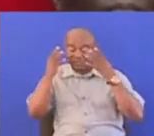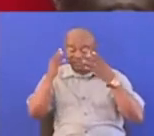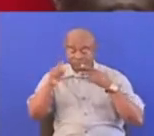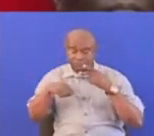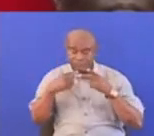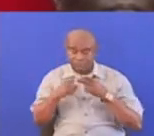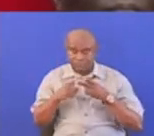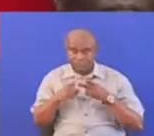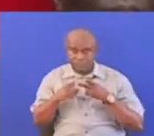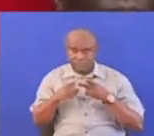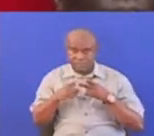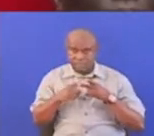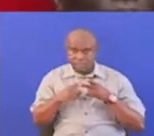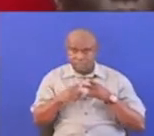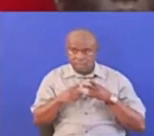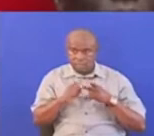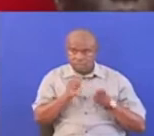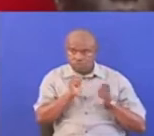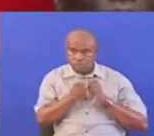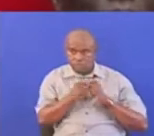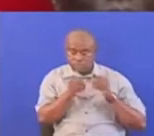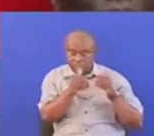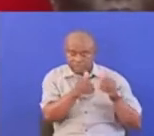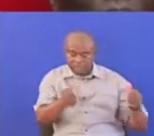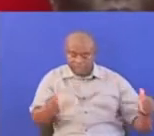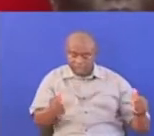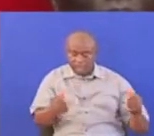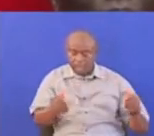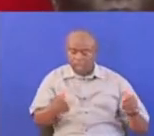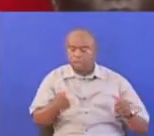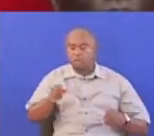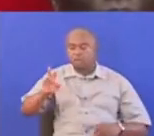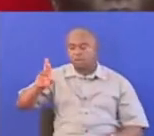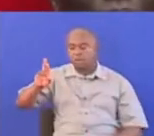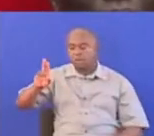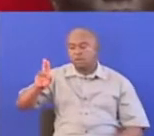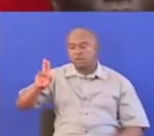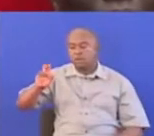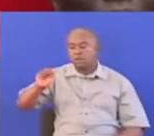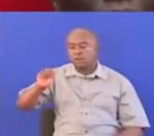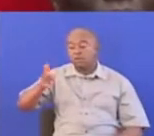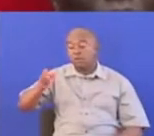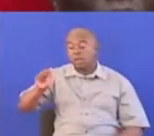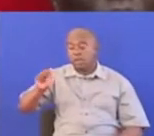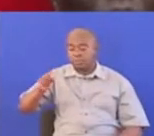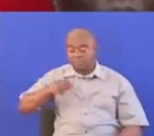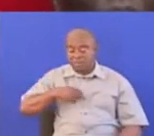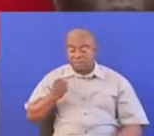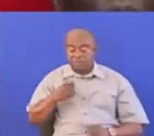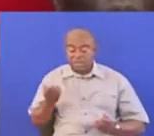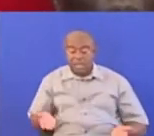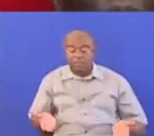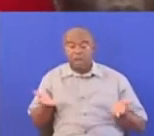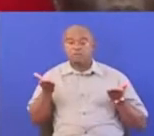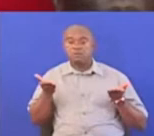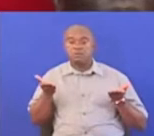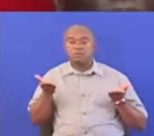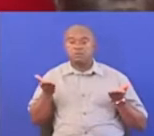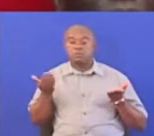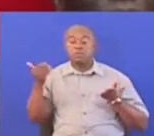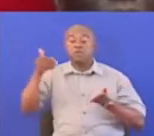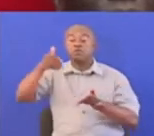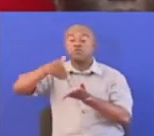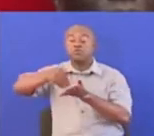ya kurekebisha mipaka ya Ruaha. Mheshimiwa spika, nimepata bahati ya kufika